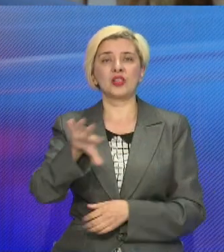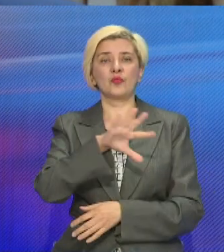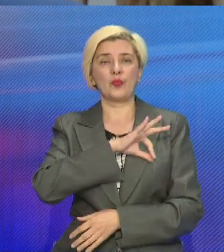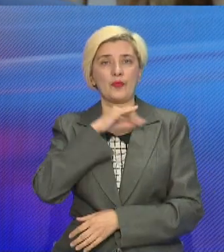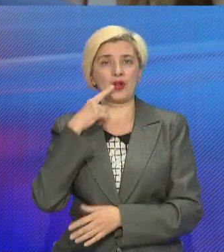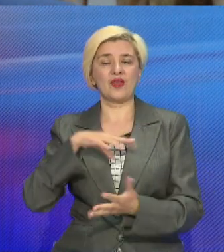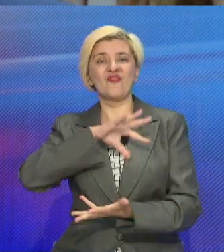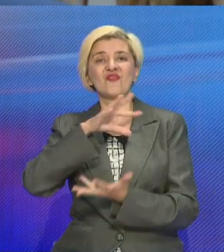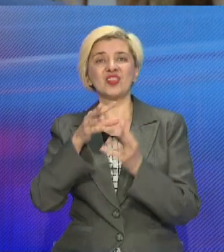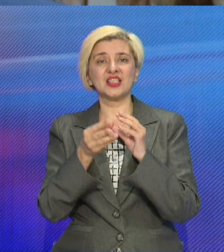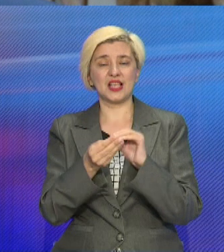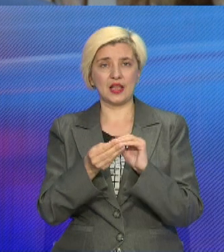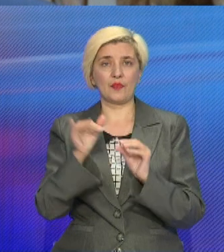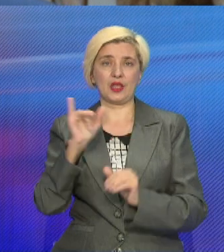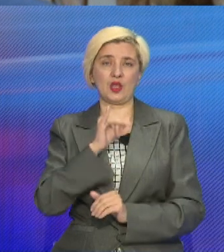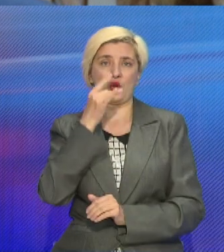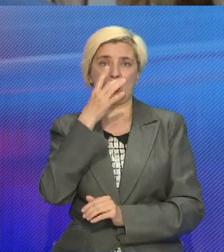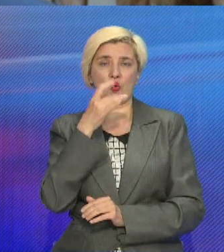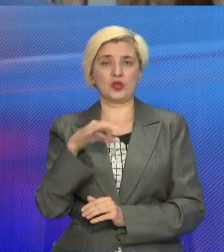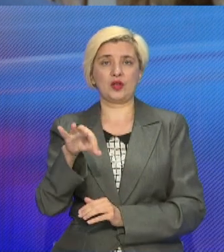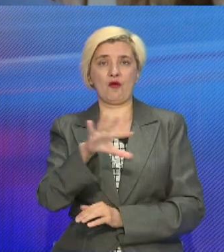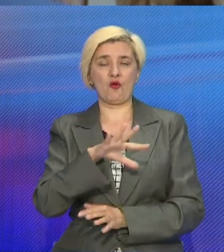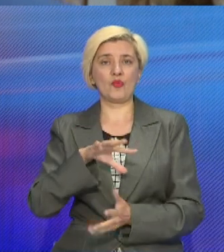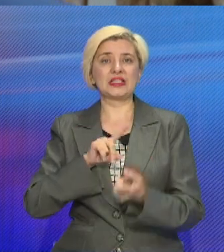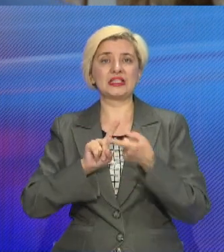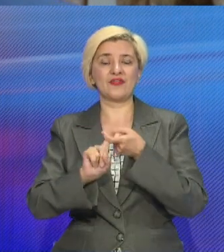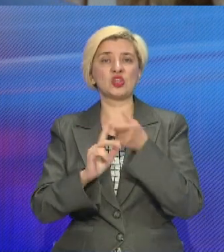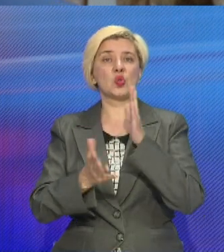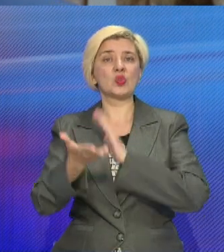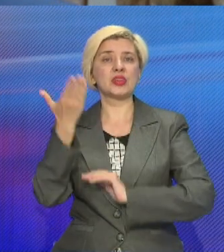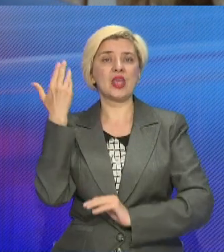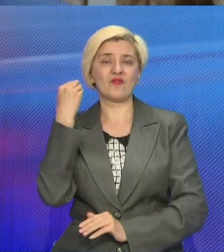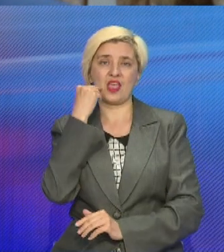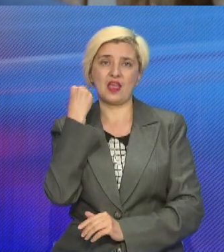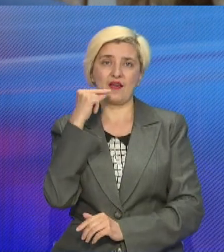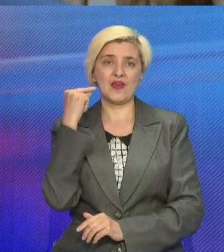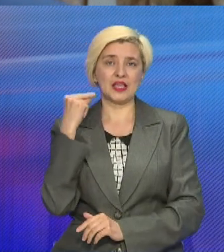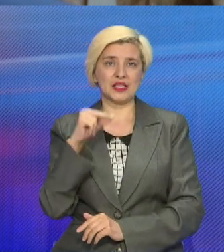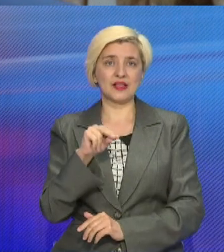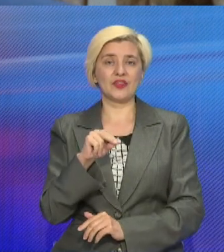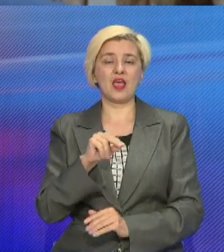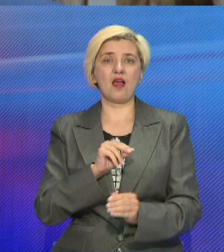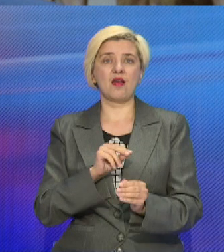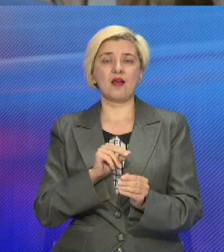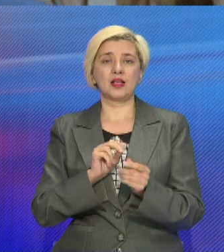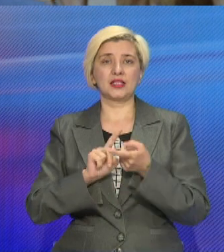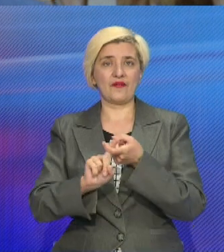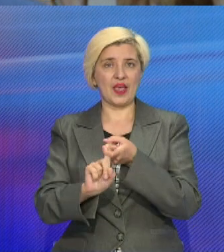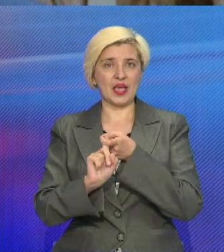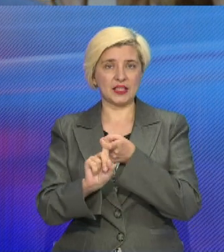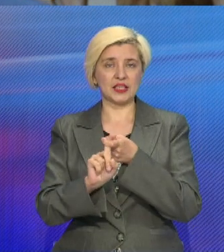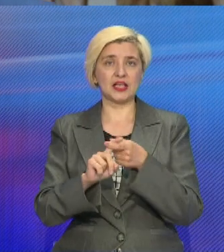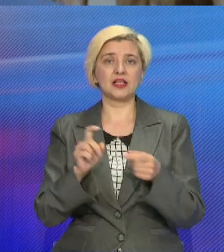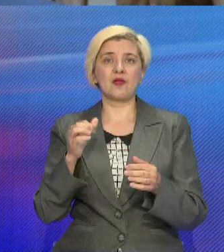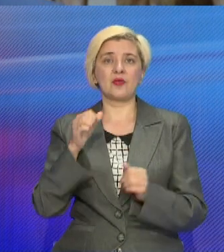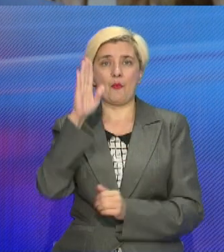Гродненская область в частности, связывают очень давние и очень эффективные, как бы продуктивные связи с